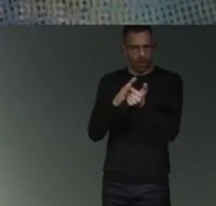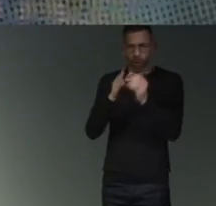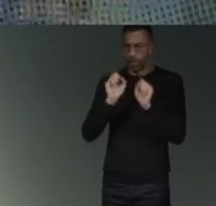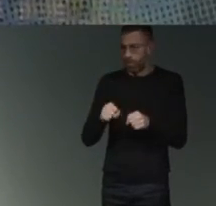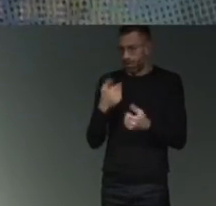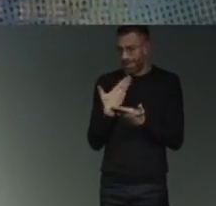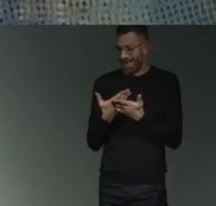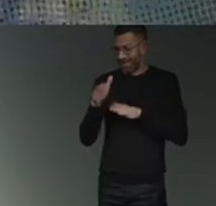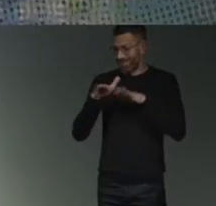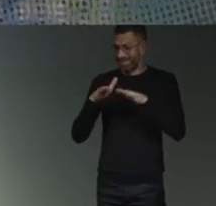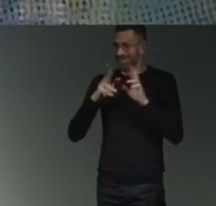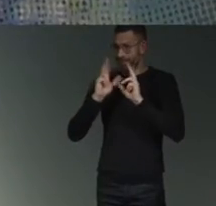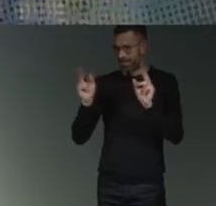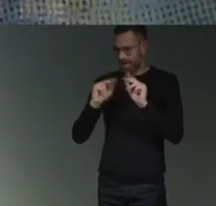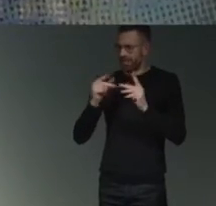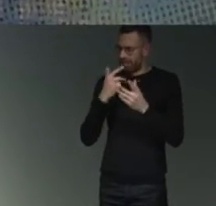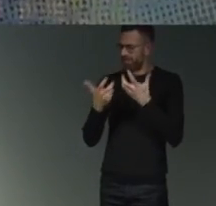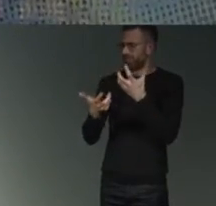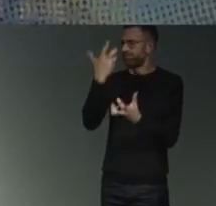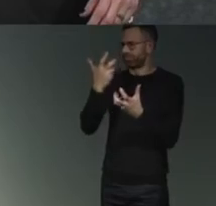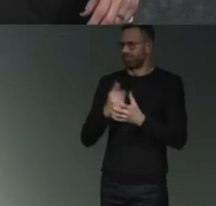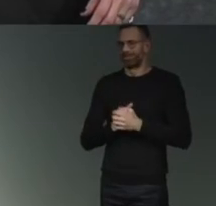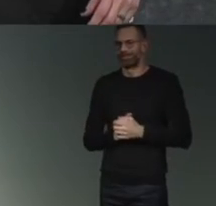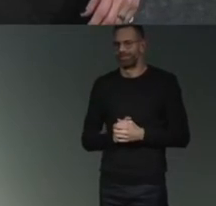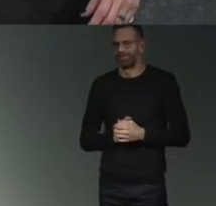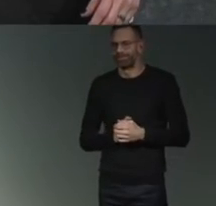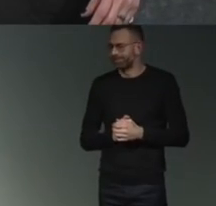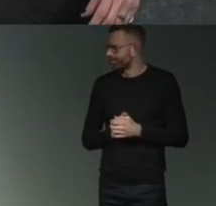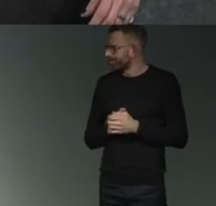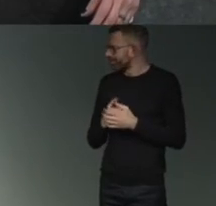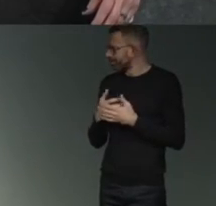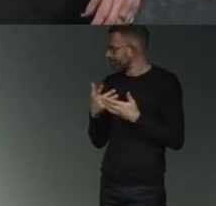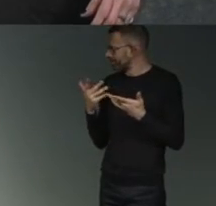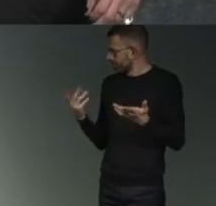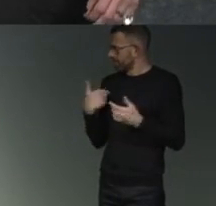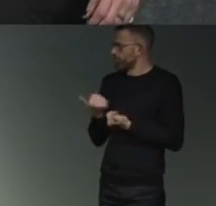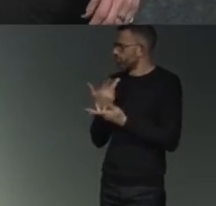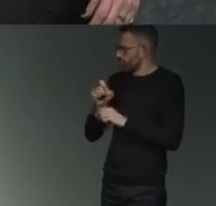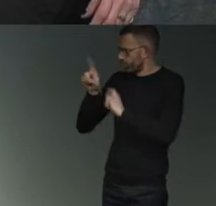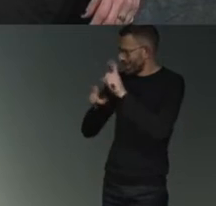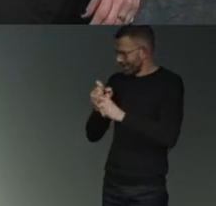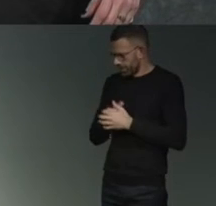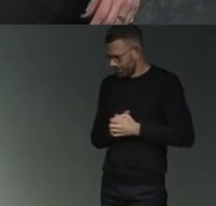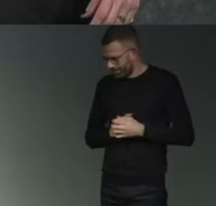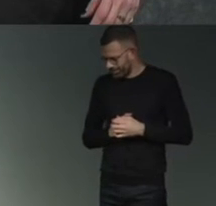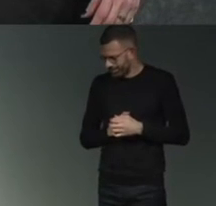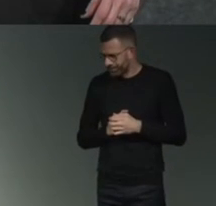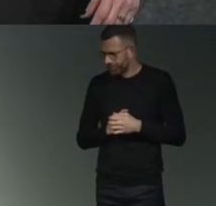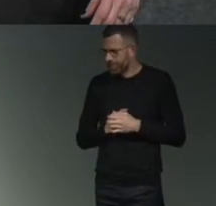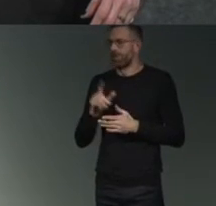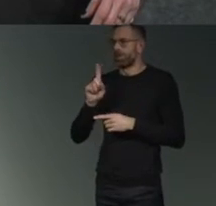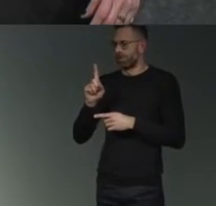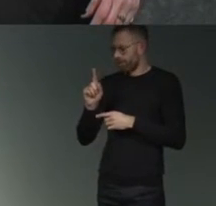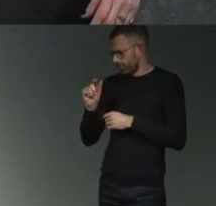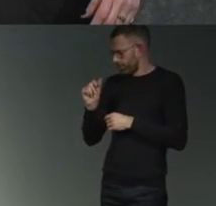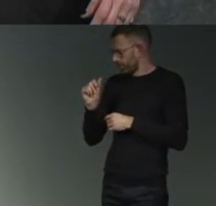ça en lumière et en évidence. Le thème, alors plusieurs questions. D'abord, avant, je